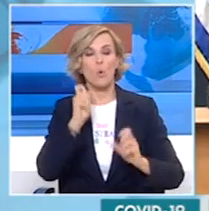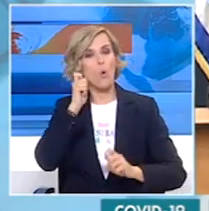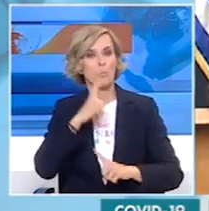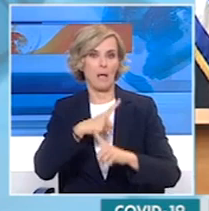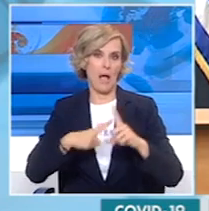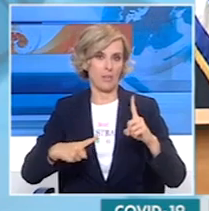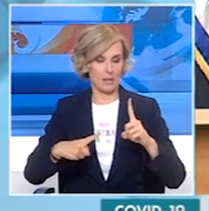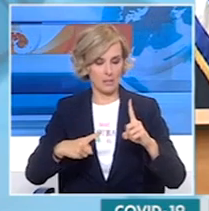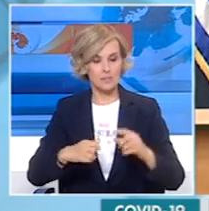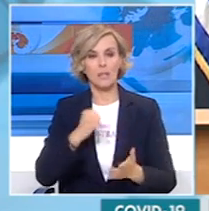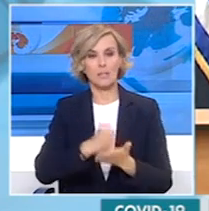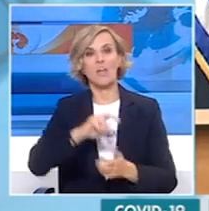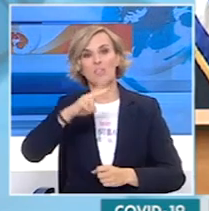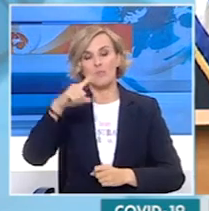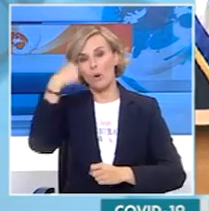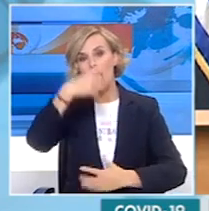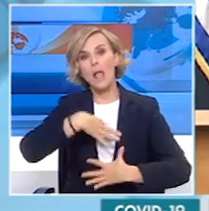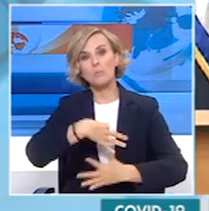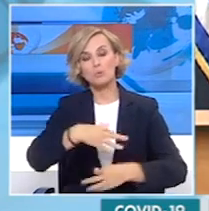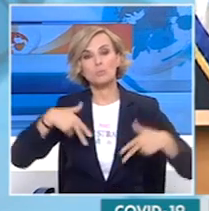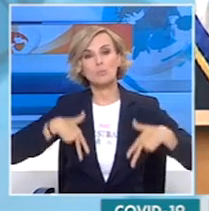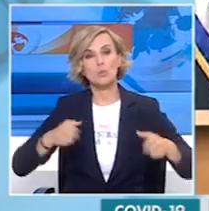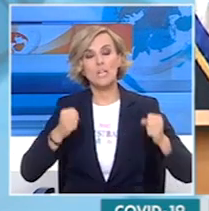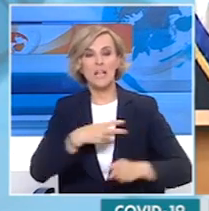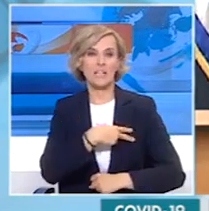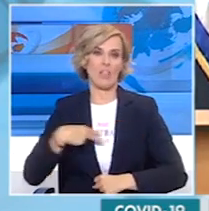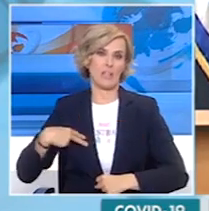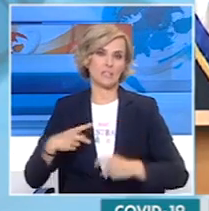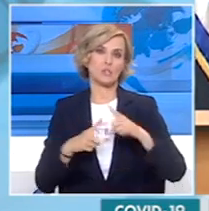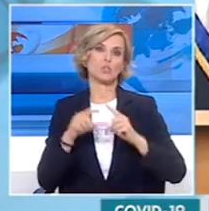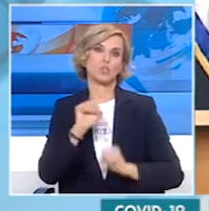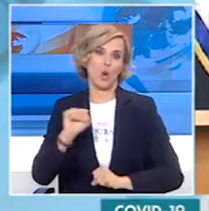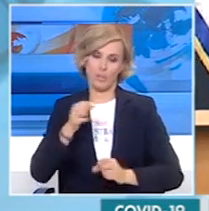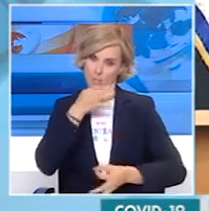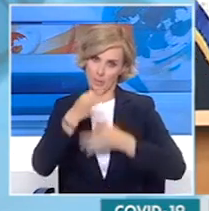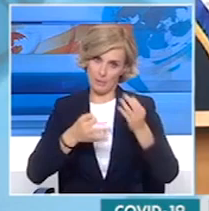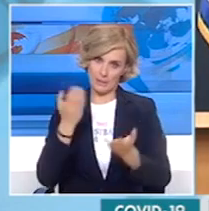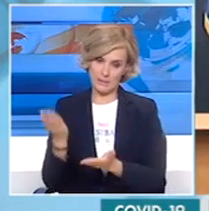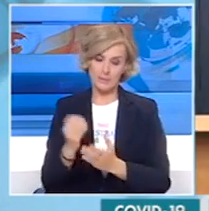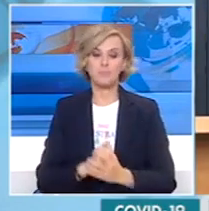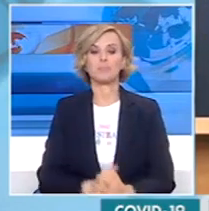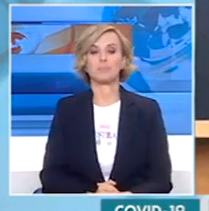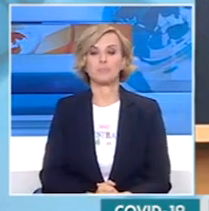Νίκο Χαρδαλιά, και τον εκπρόσωπο του Υπουργείου Υγείας, καθηγητή Σωτήρη Τσιόδρα, ο οποίος έχει και το λόγο.